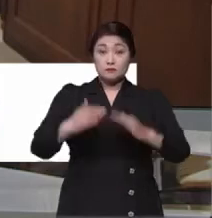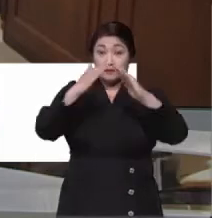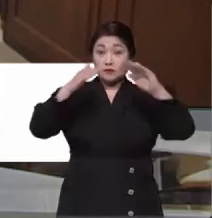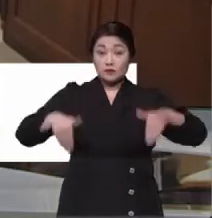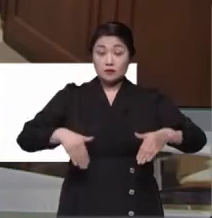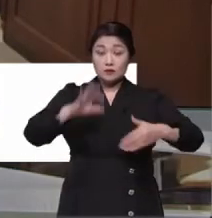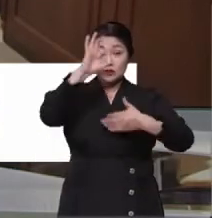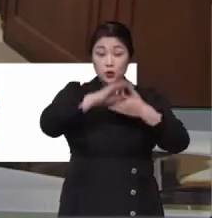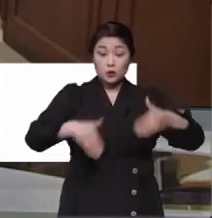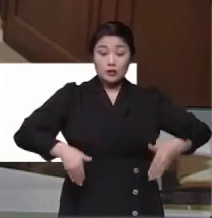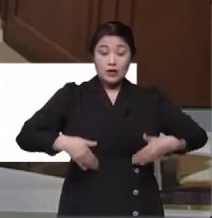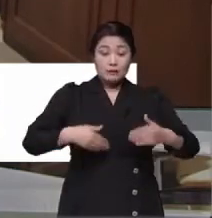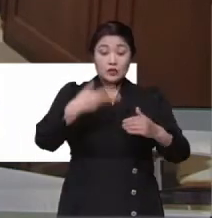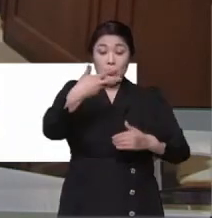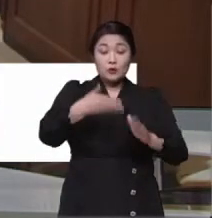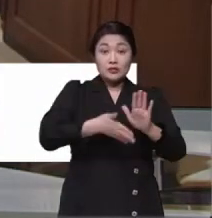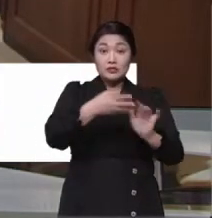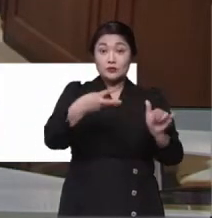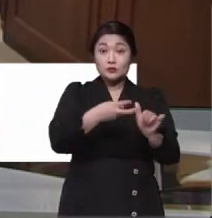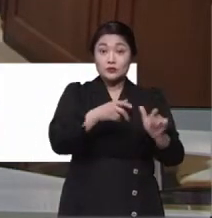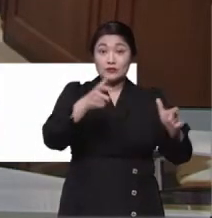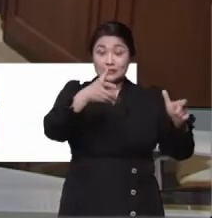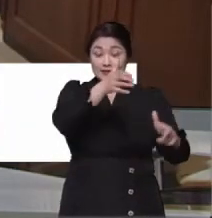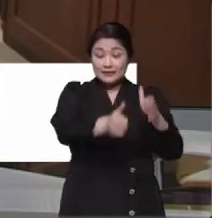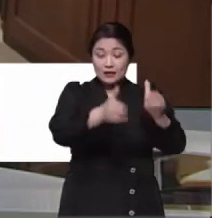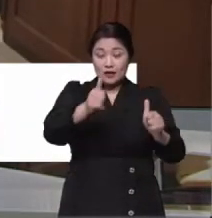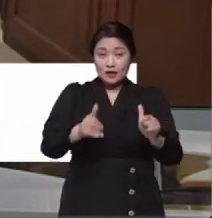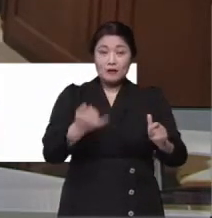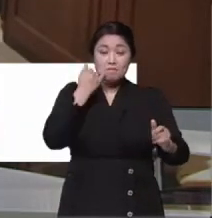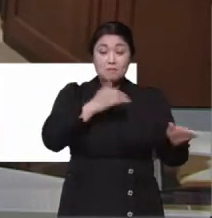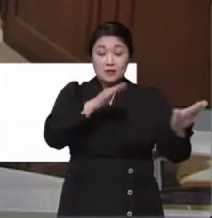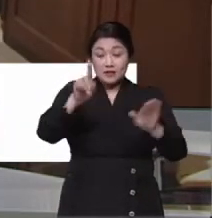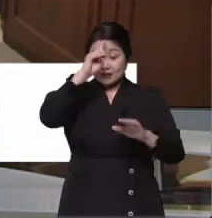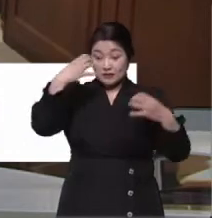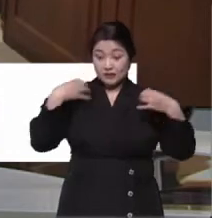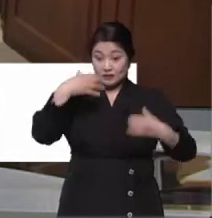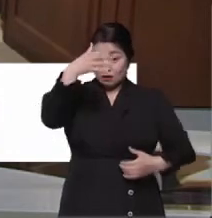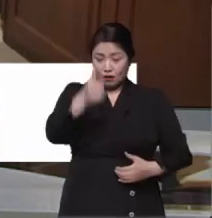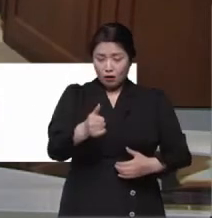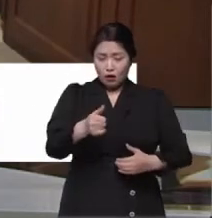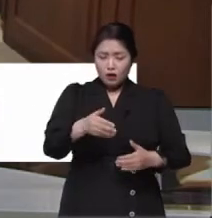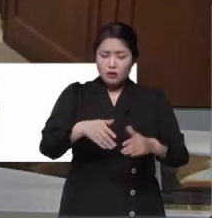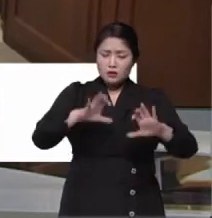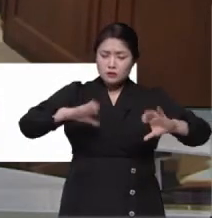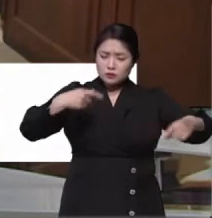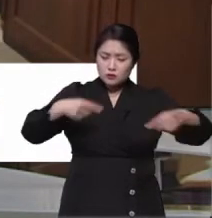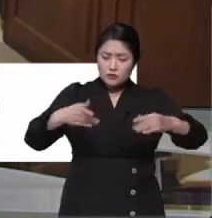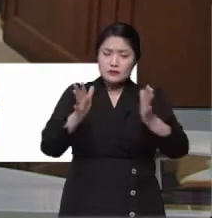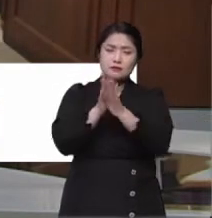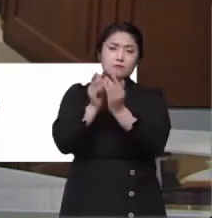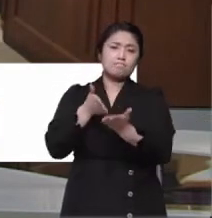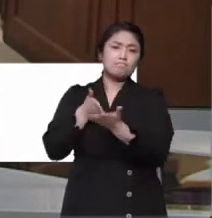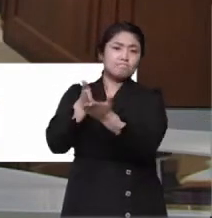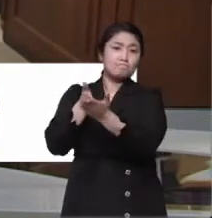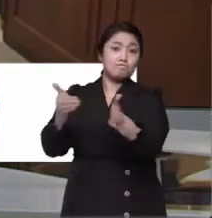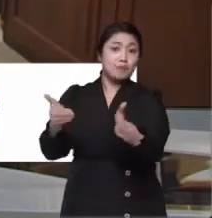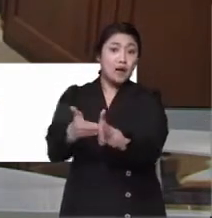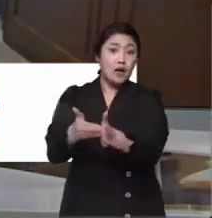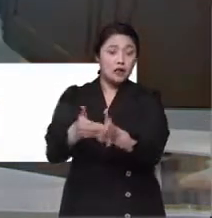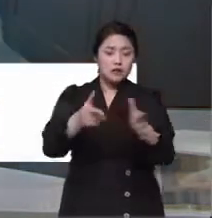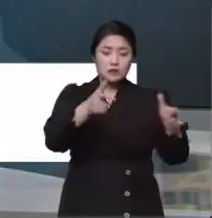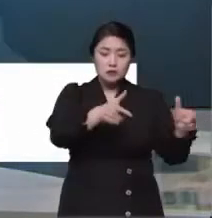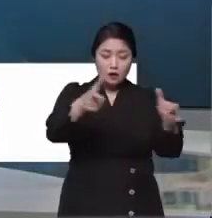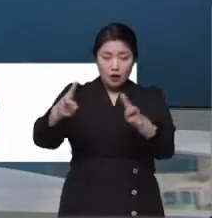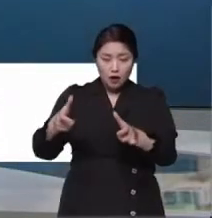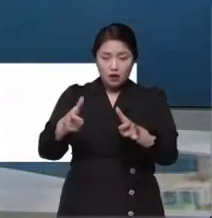전남 서남권 8개 기초단체장들이 해양수산부 장관에게 해양수산정책을 직접 건의했습니다.